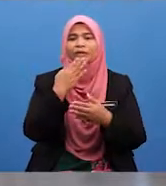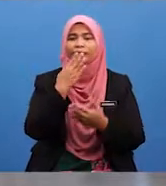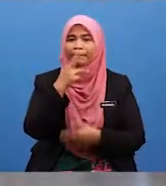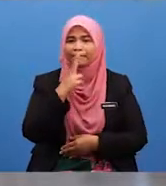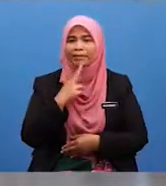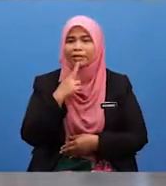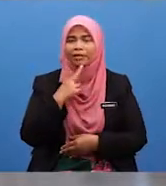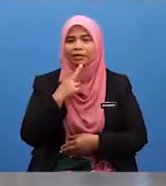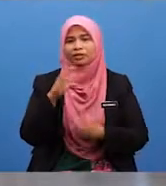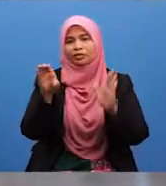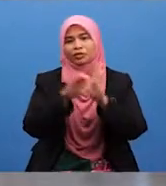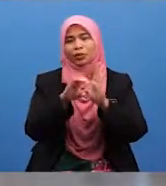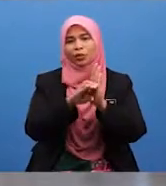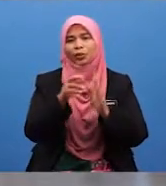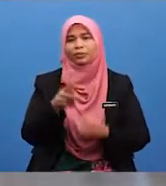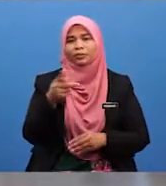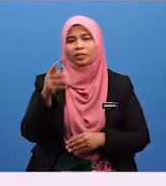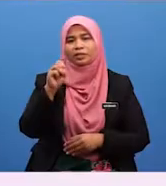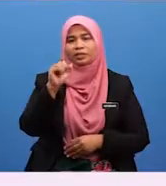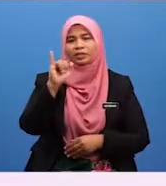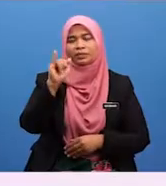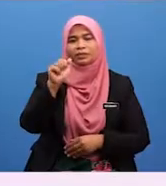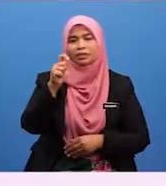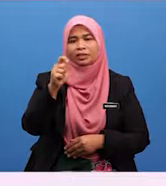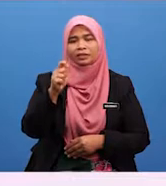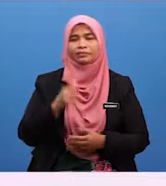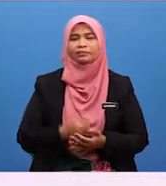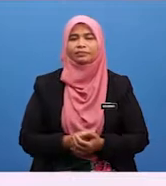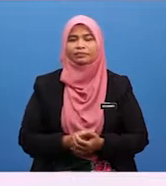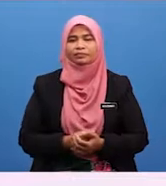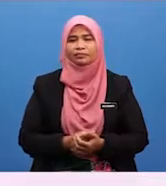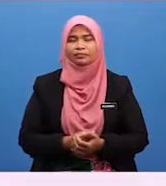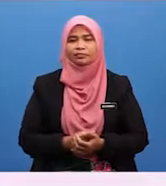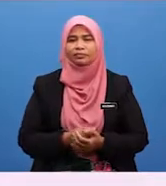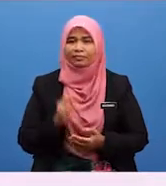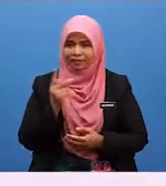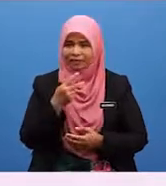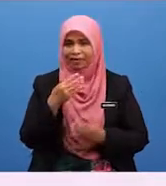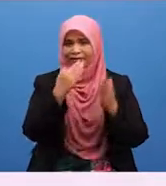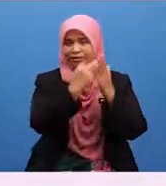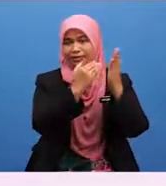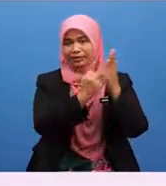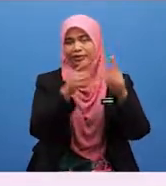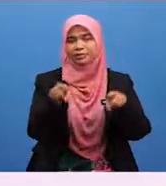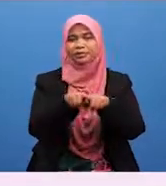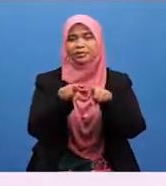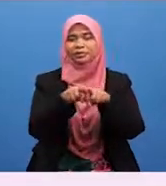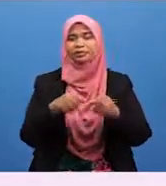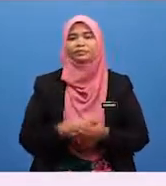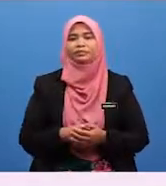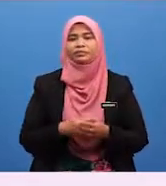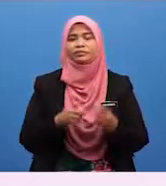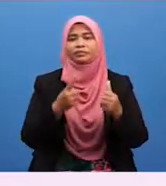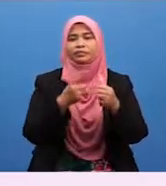adalah contoh perkara sam'iyat. Mari kita senaraikan bersama. Pertama,